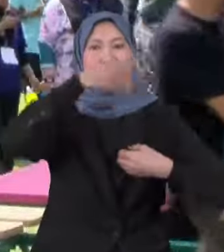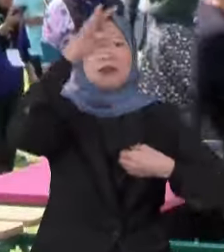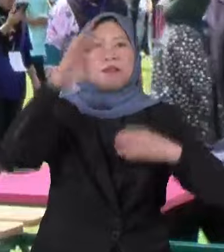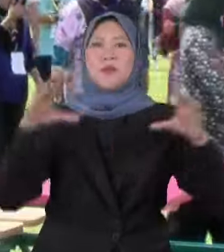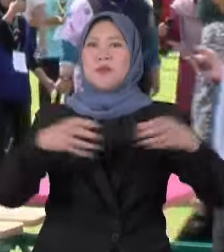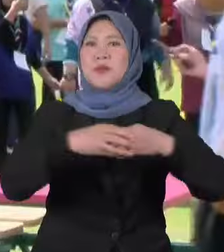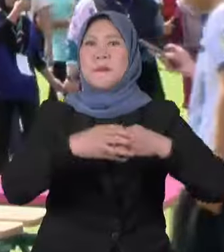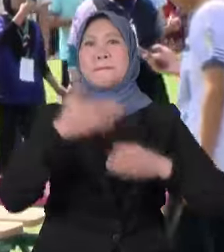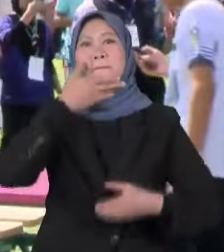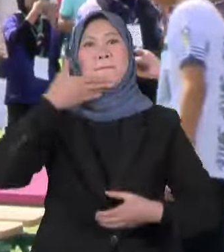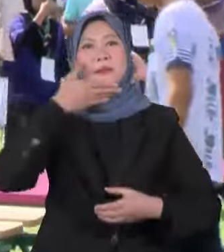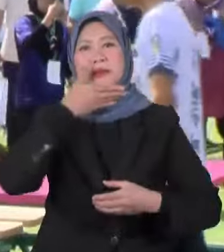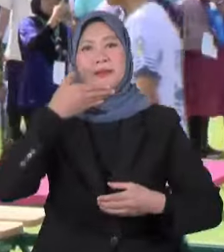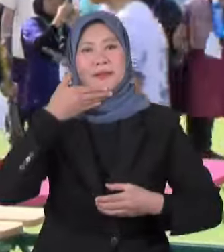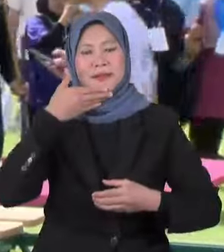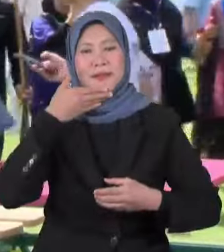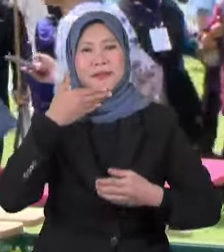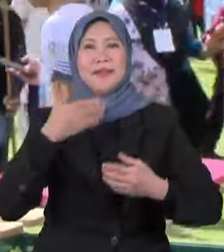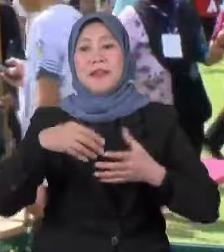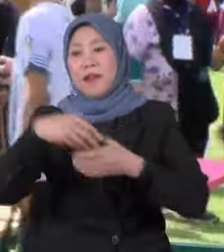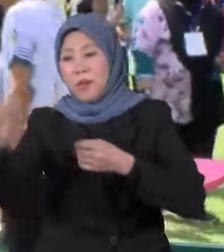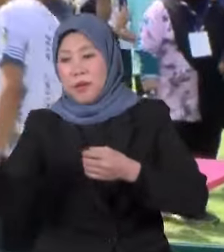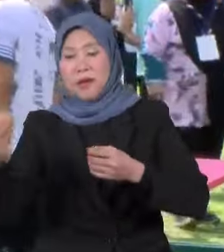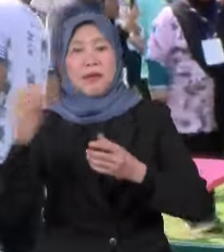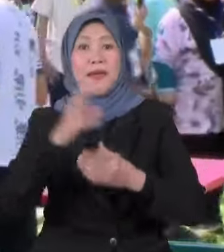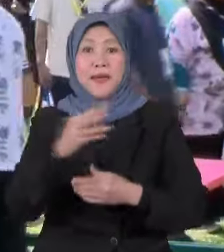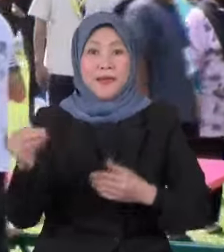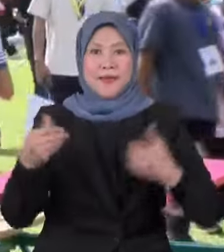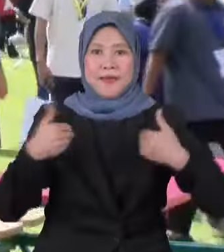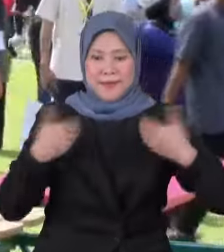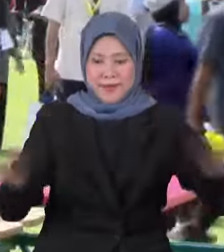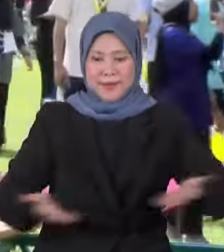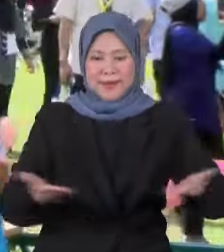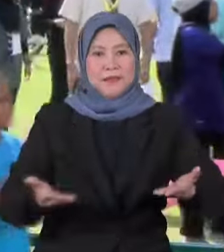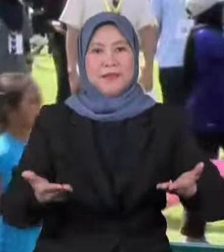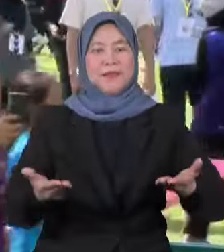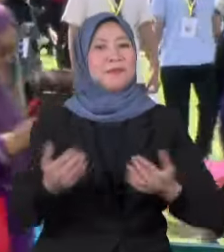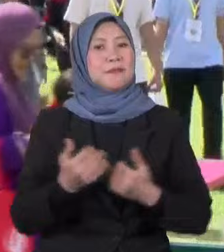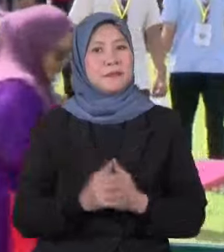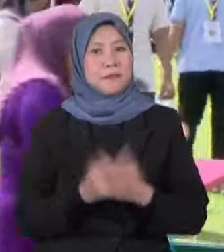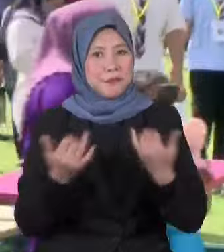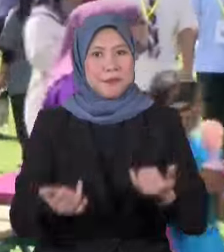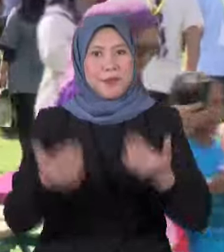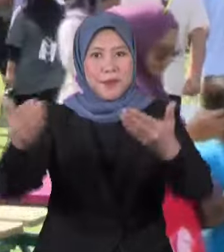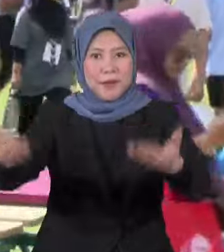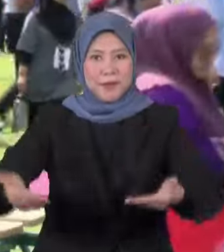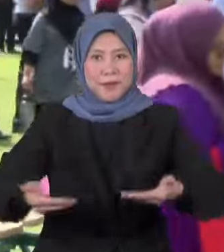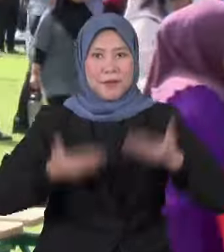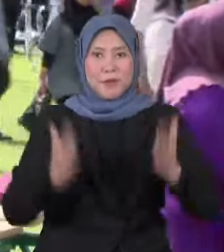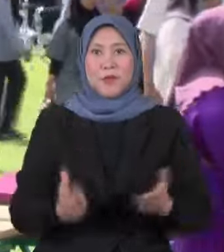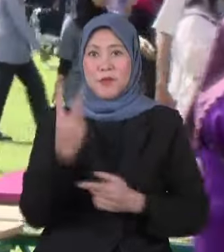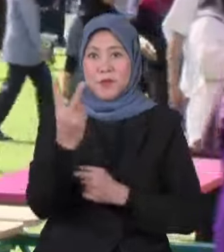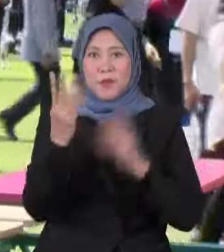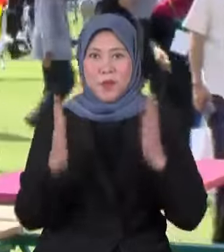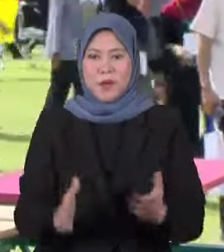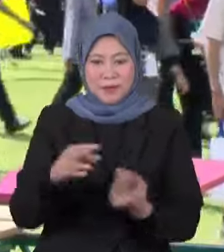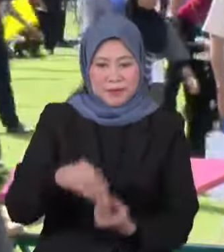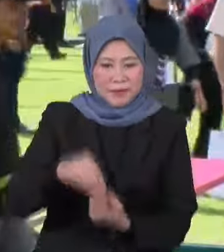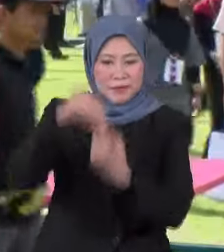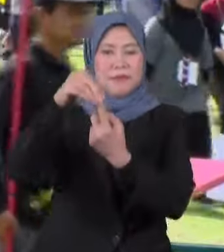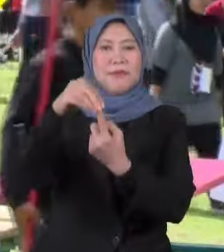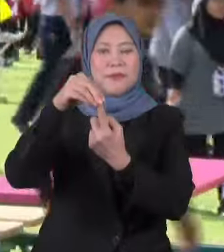belia di luar dan juga yang berada di Dataran Pahlawan pada hari ini. Ayuh, kita bersama dengan tamu kita, dua insan hebat yang bersama dengan